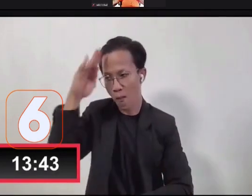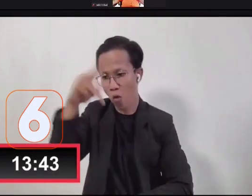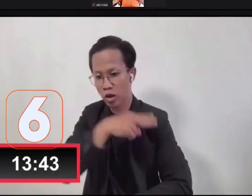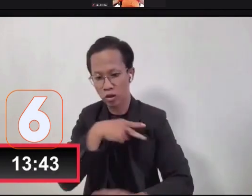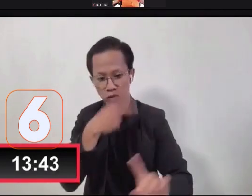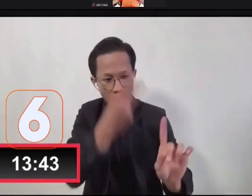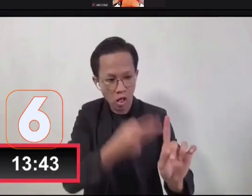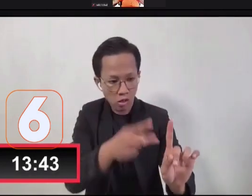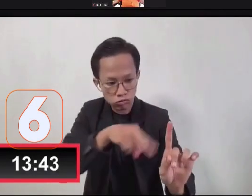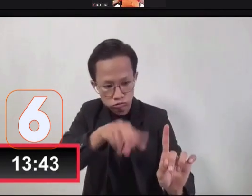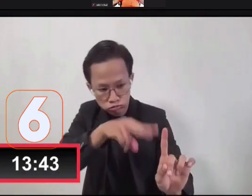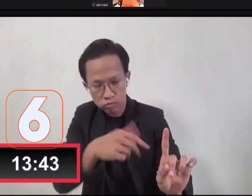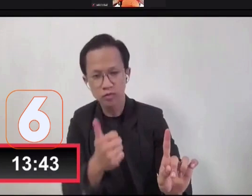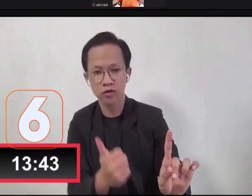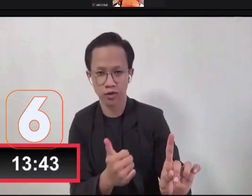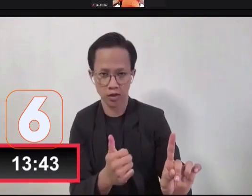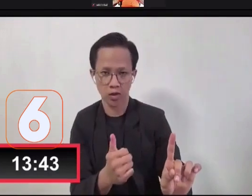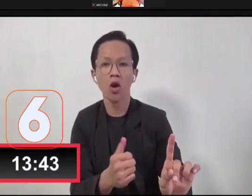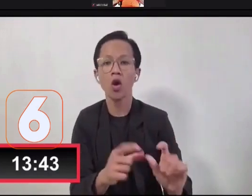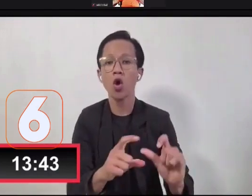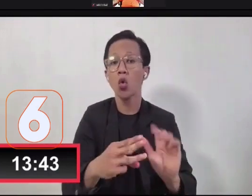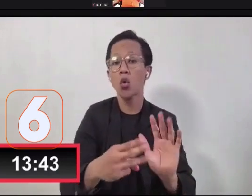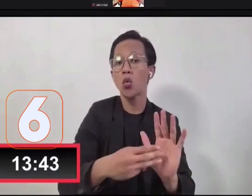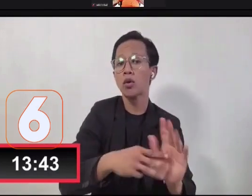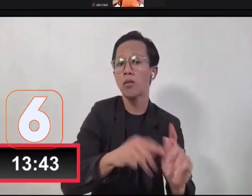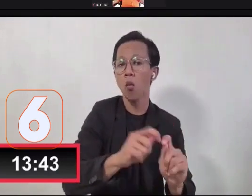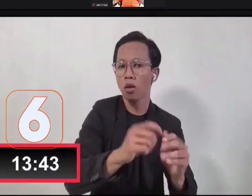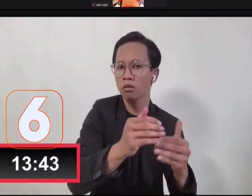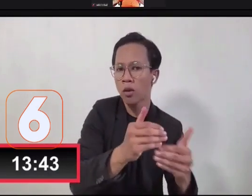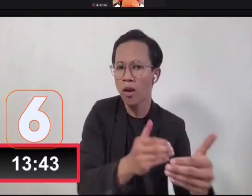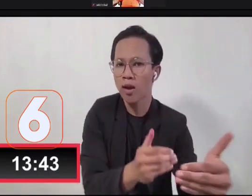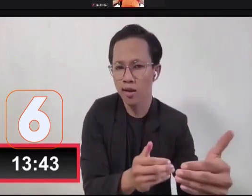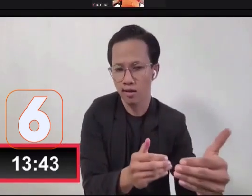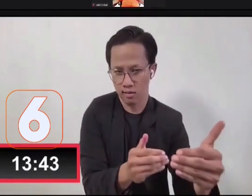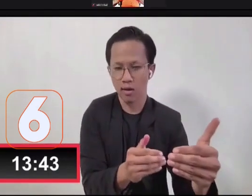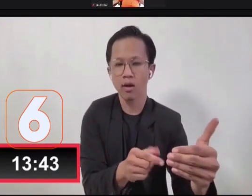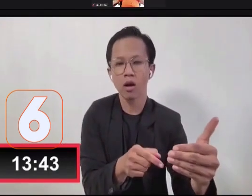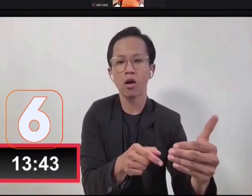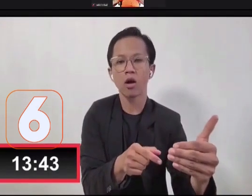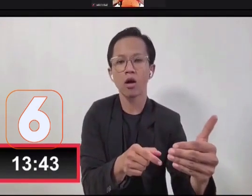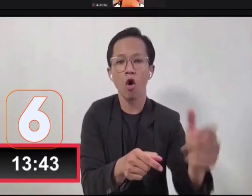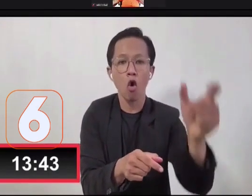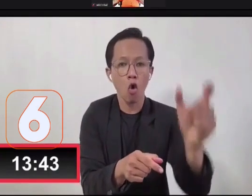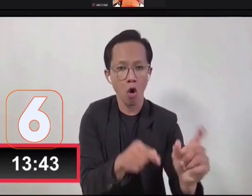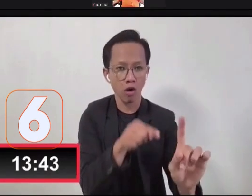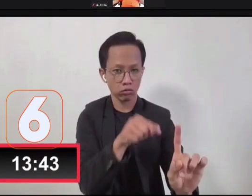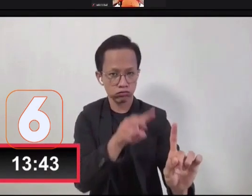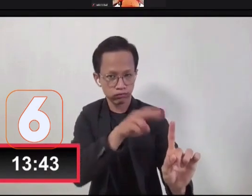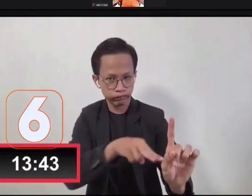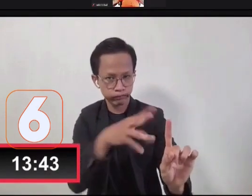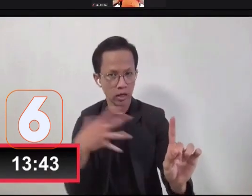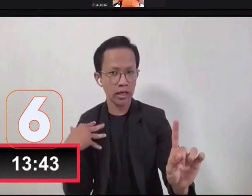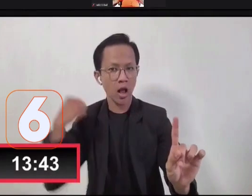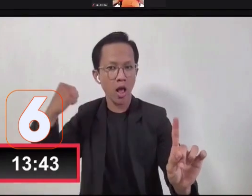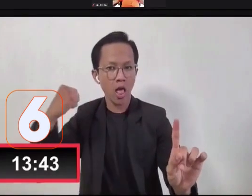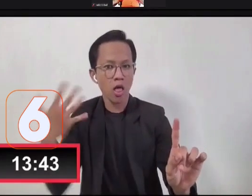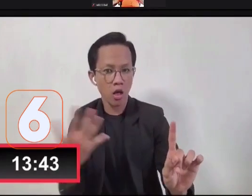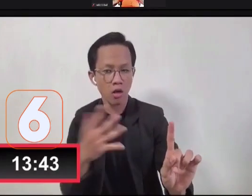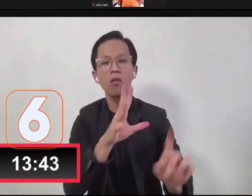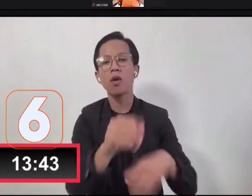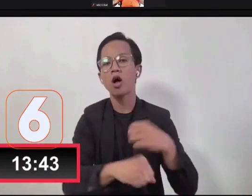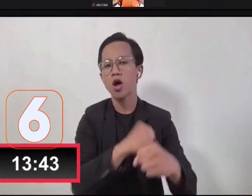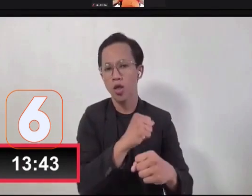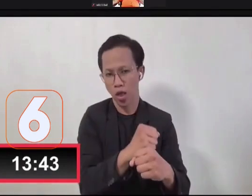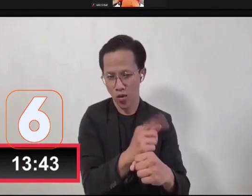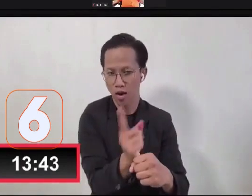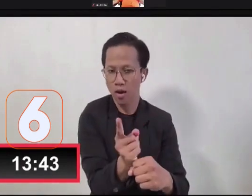jangka dalam masa perpanjangan SIM karena pemeriksaan kesehatan terhadap kondisi kesehatan jasmani dan rohani setiap 5 tahun sekali mengandung nilai